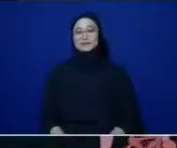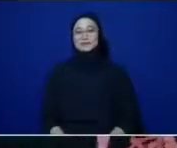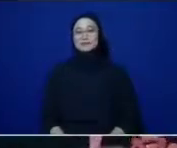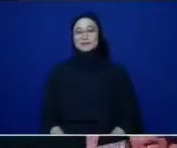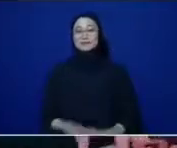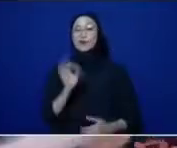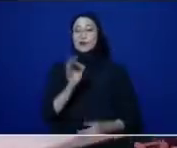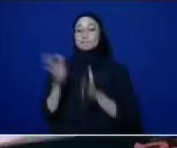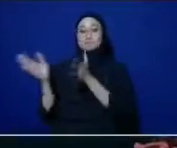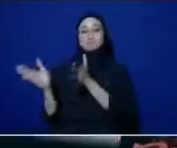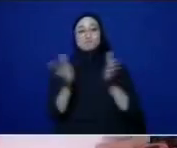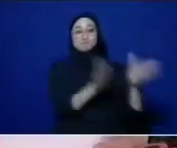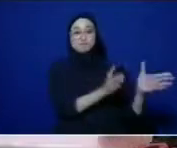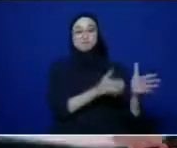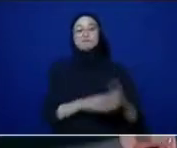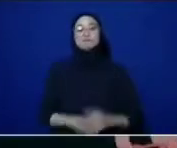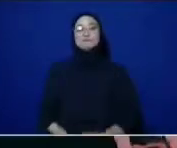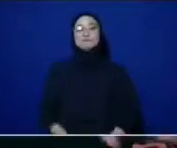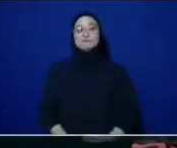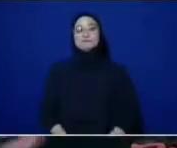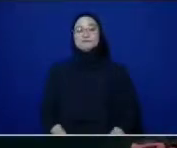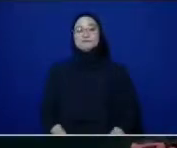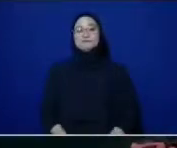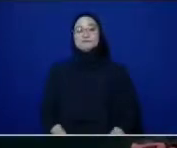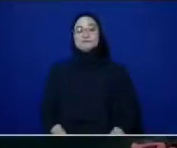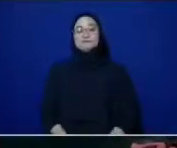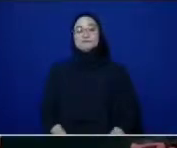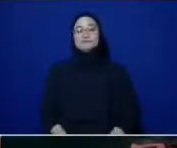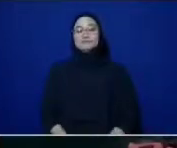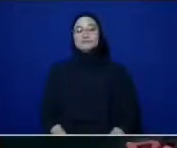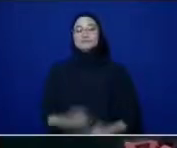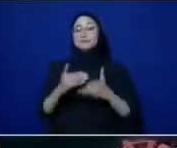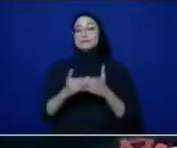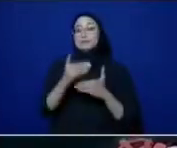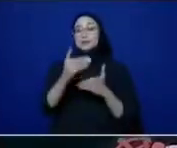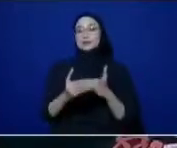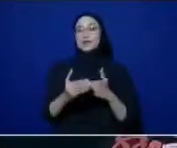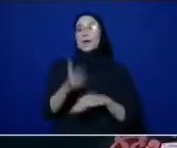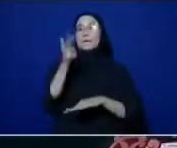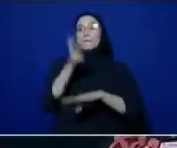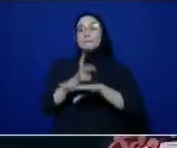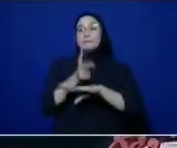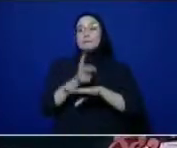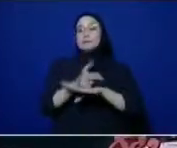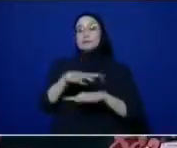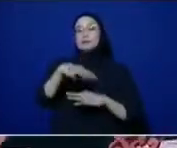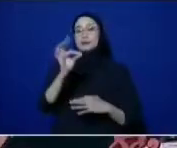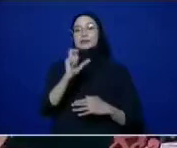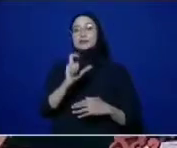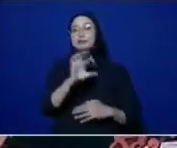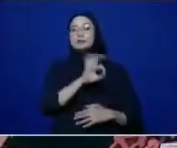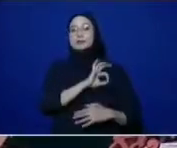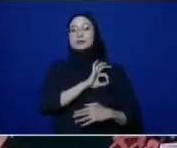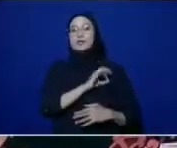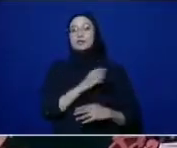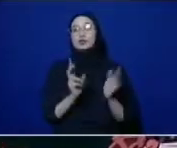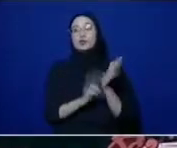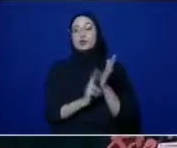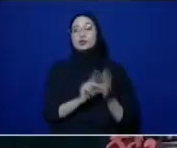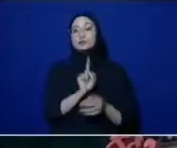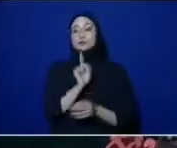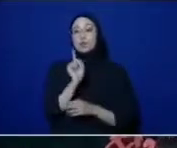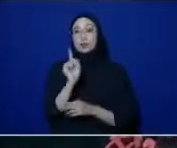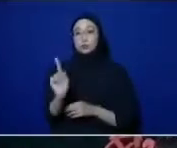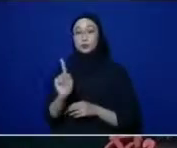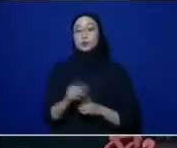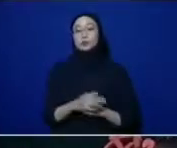Oke, baik. Selanjutnya kita masuk di berikutnya, yaitu pilihan video dari Capres 01. Kita langsung